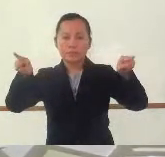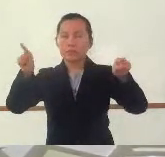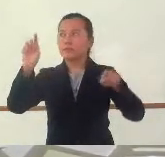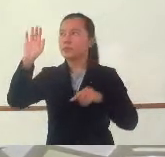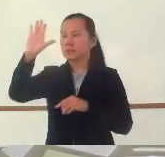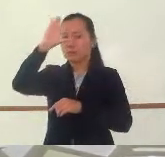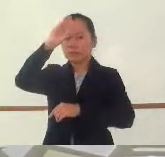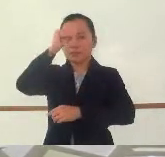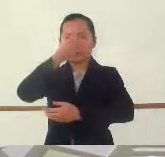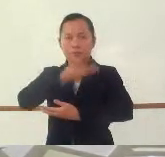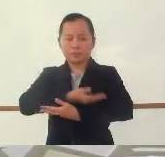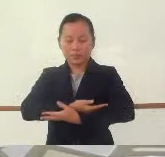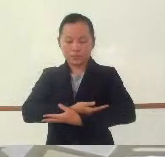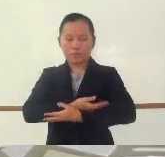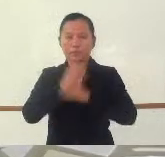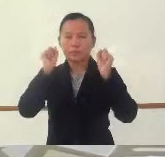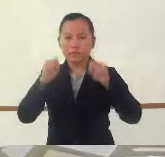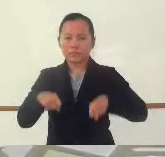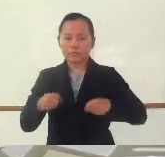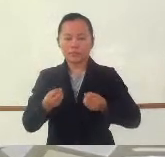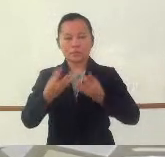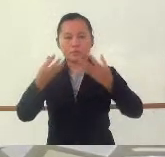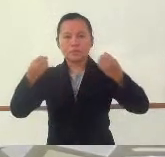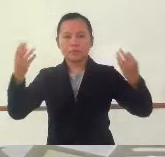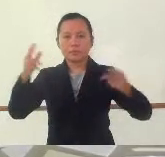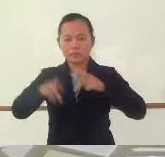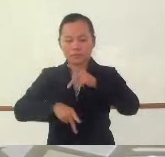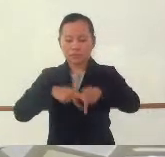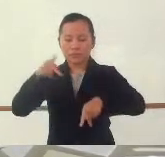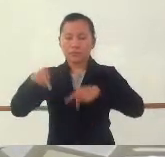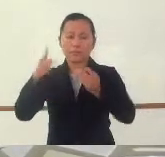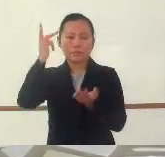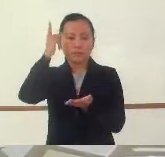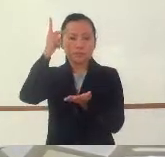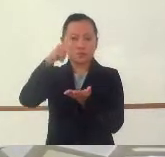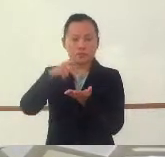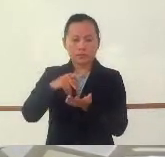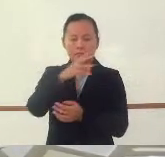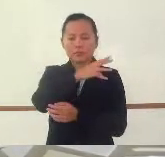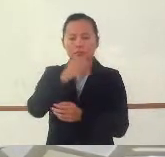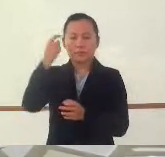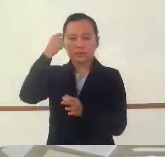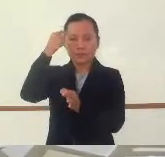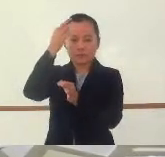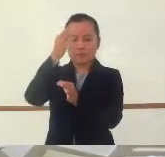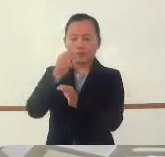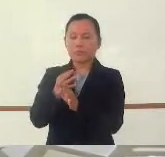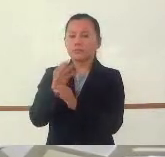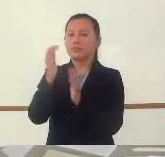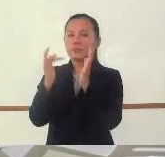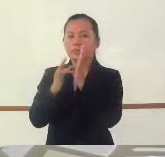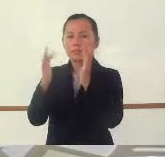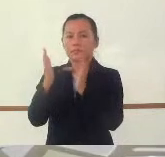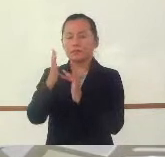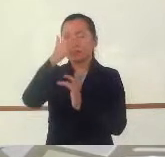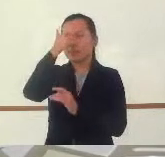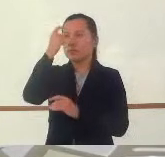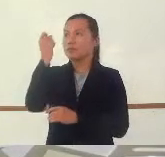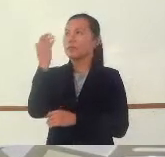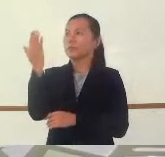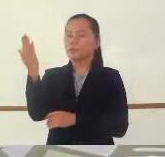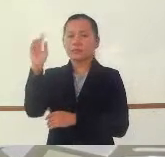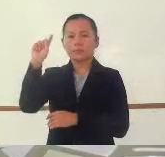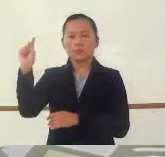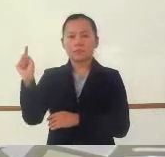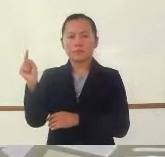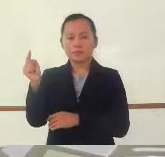sehingga semakin banyak orang mengenal dan mengimaninya. Sebab Dialah